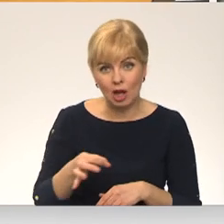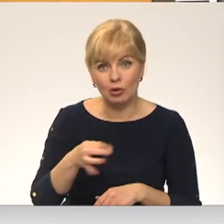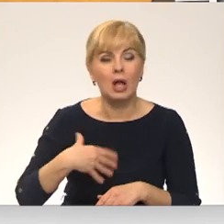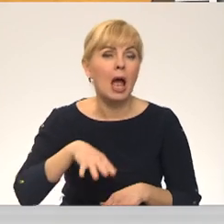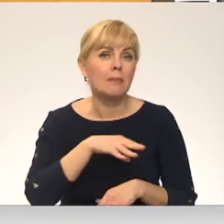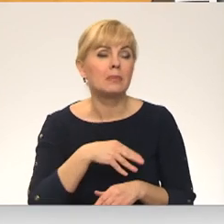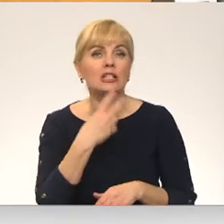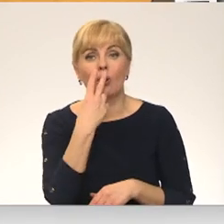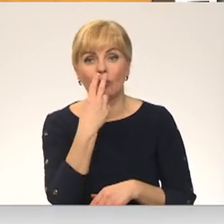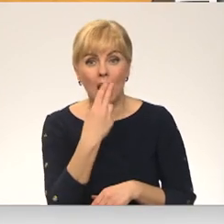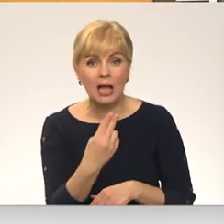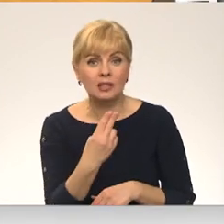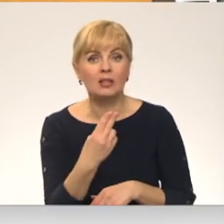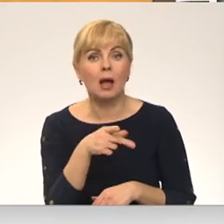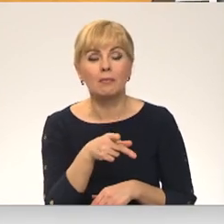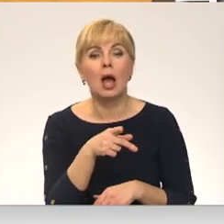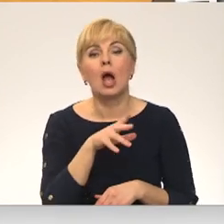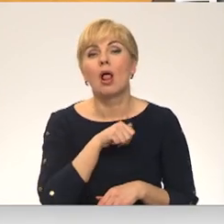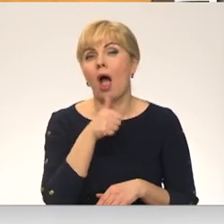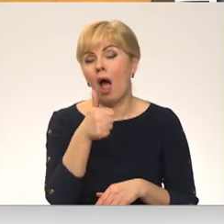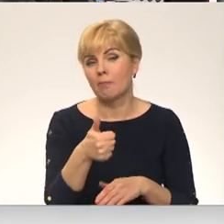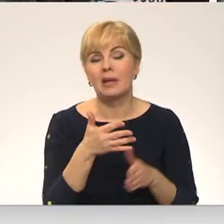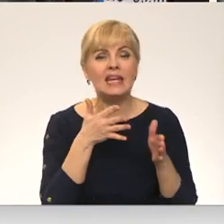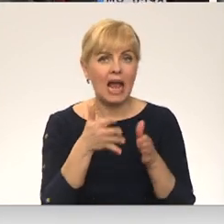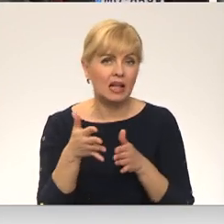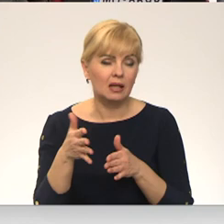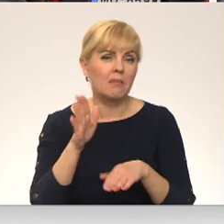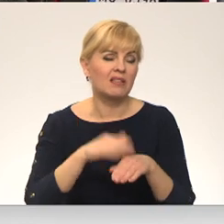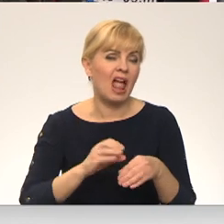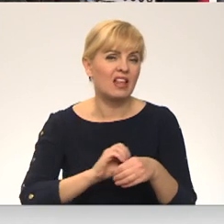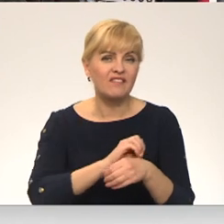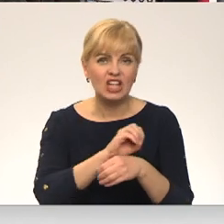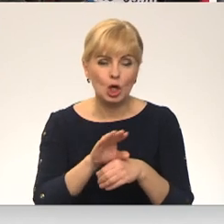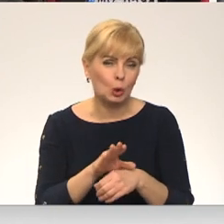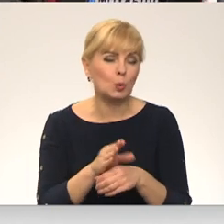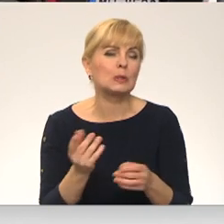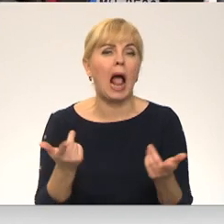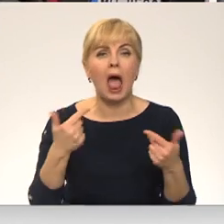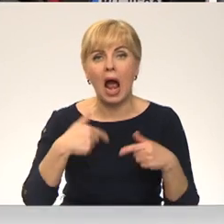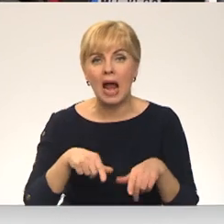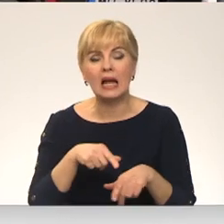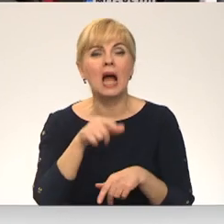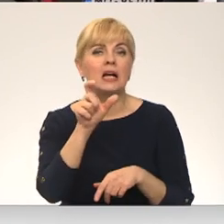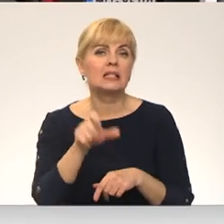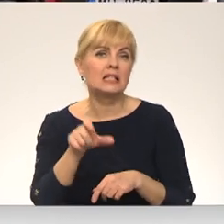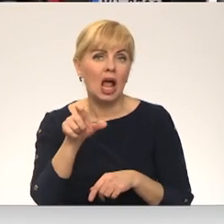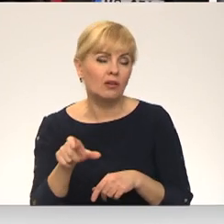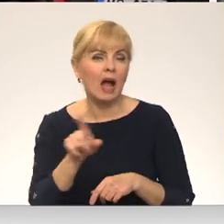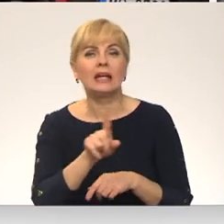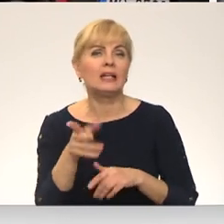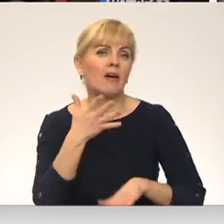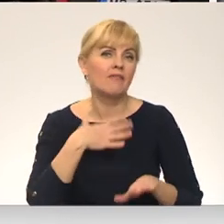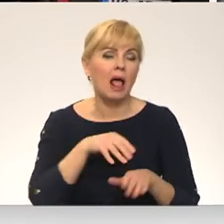mēs redzam, ko ir ietekmējis šis pandēmijas laiks, ka cilvēkos ir šī